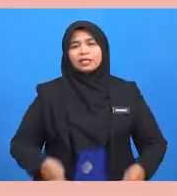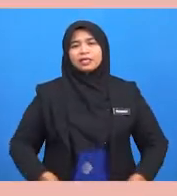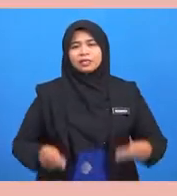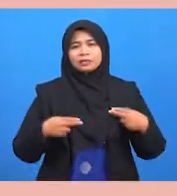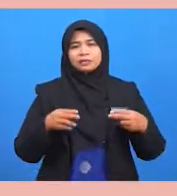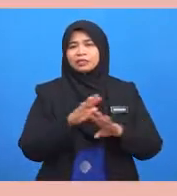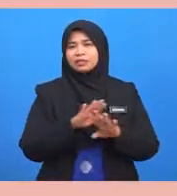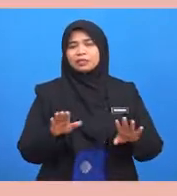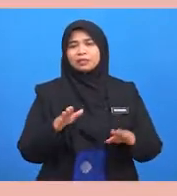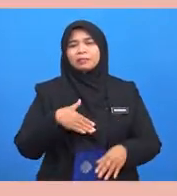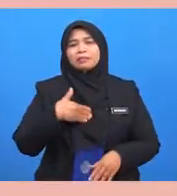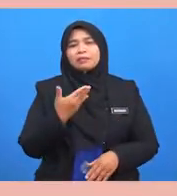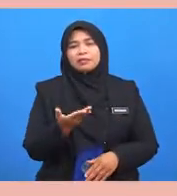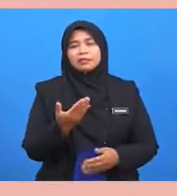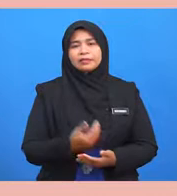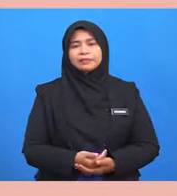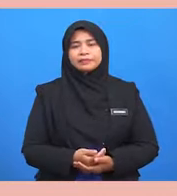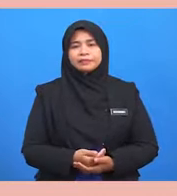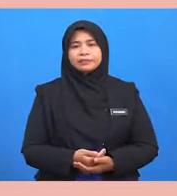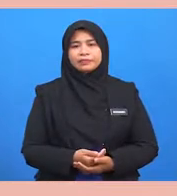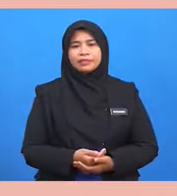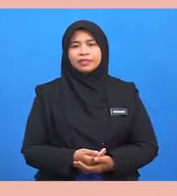Hidup tidak bahagia.